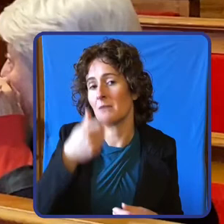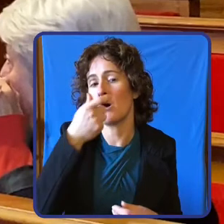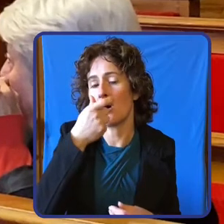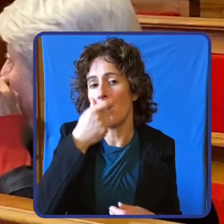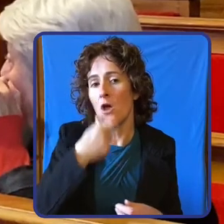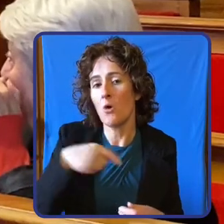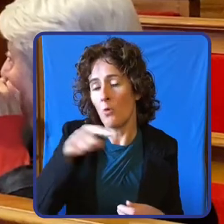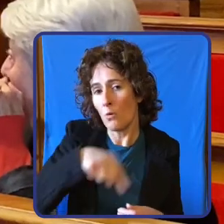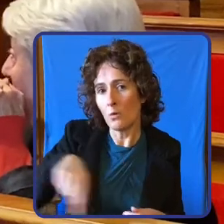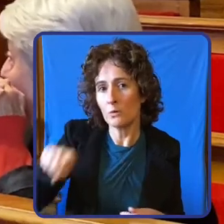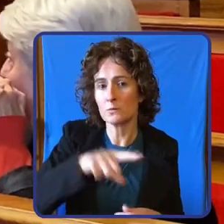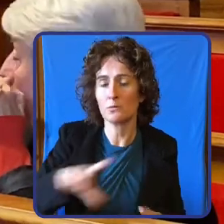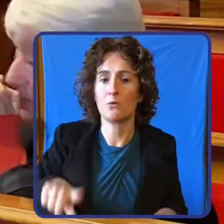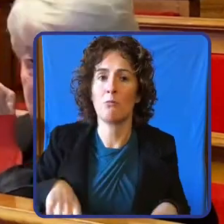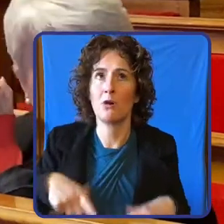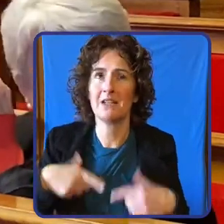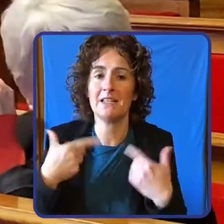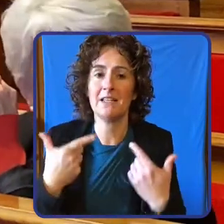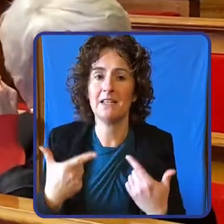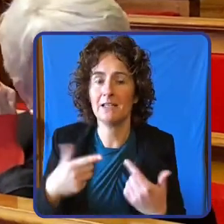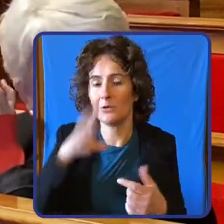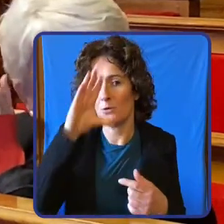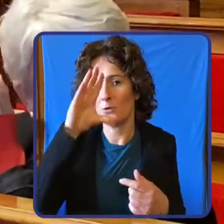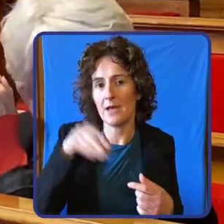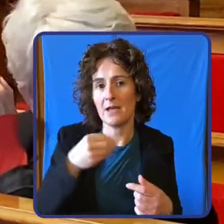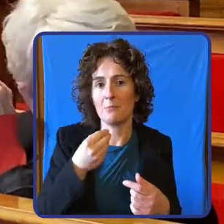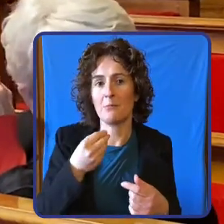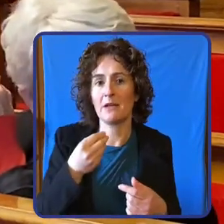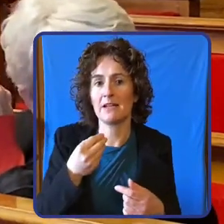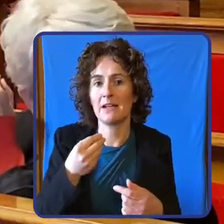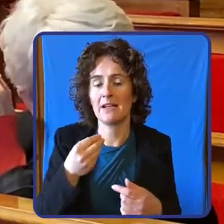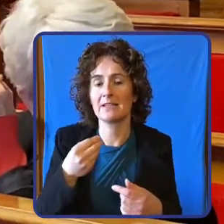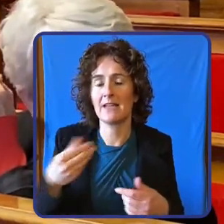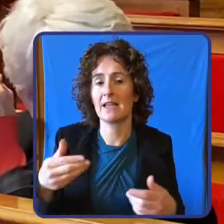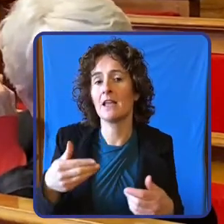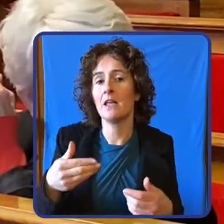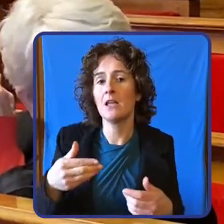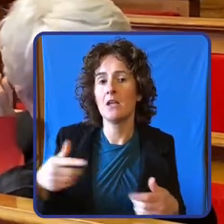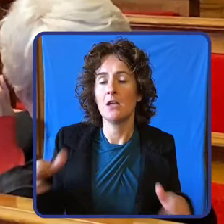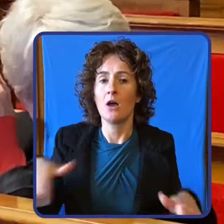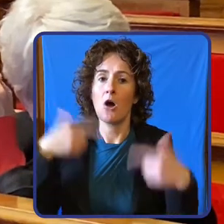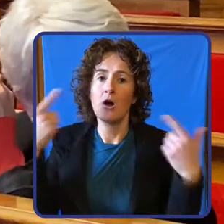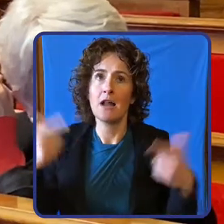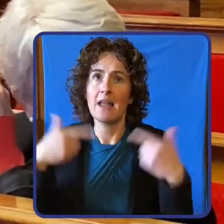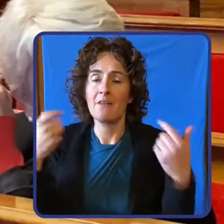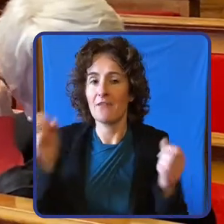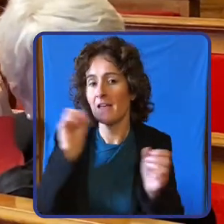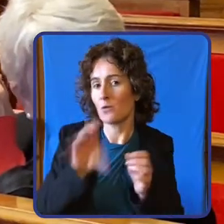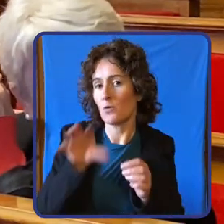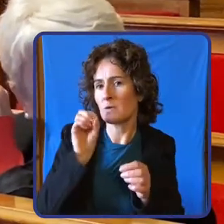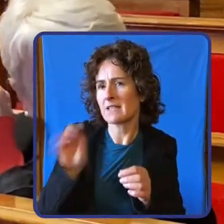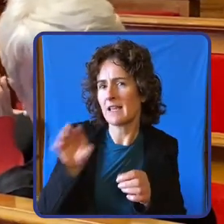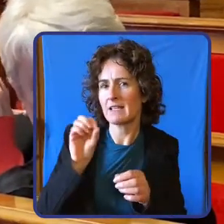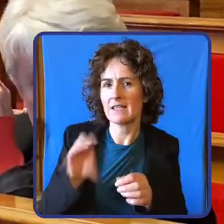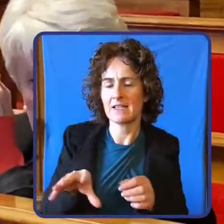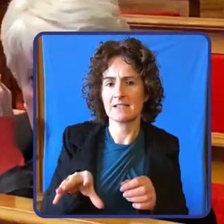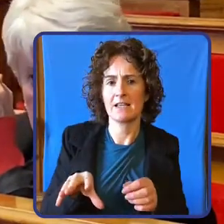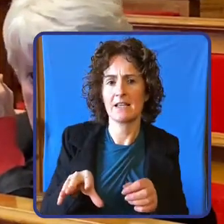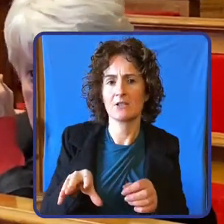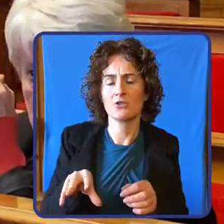magasházas övezetben élőknek a levegőszennyezettsége, ennek a területnek